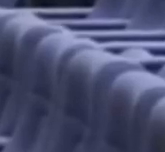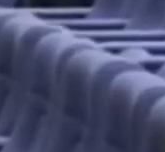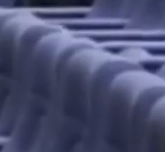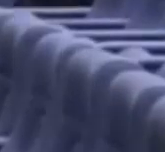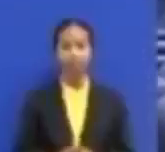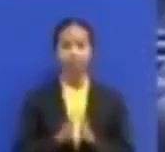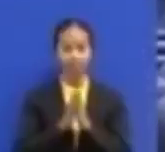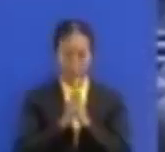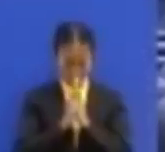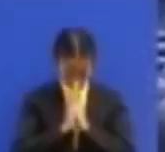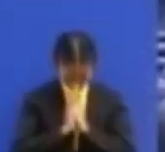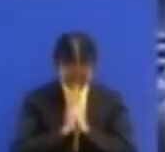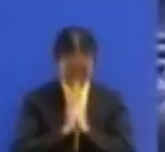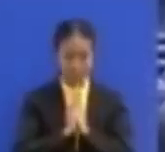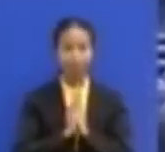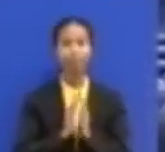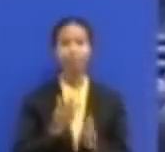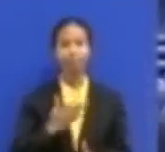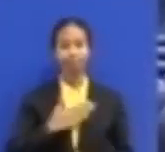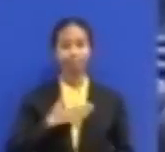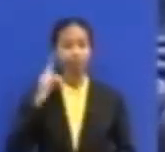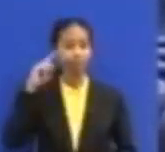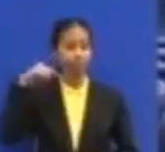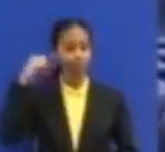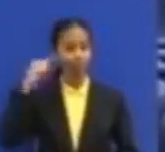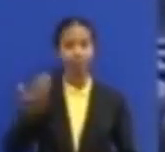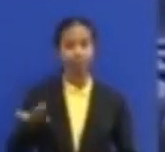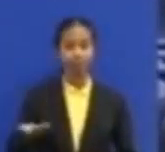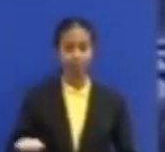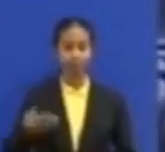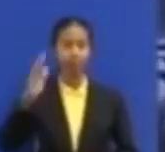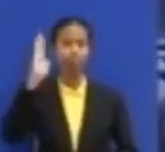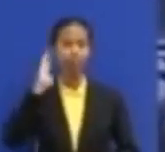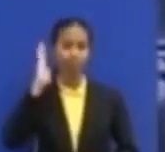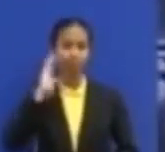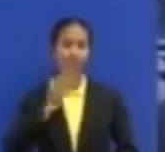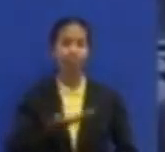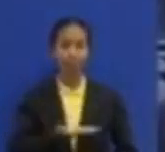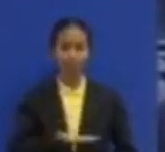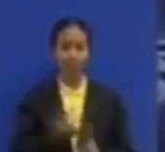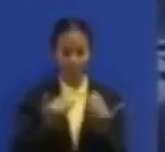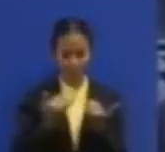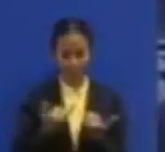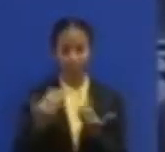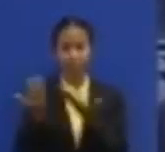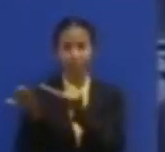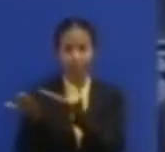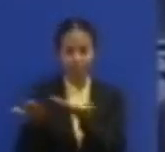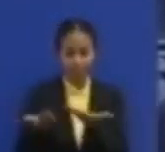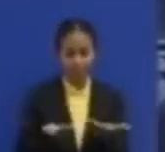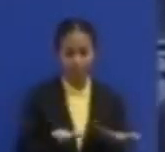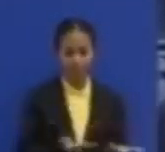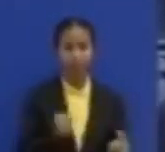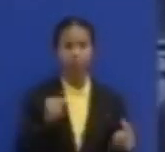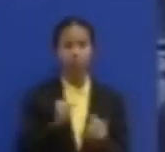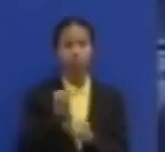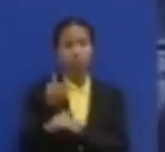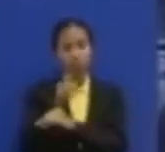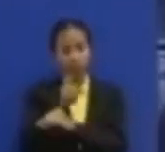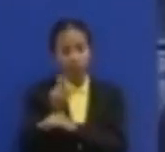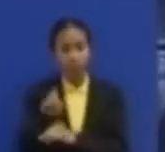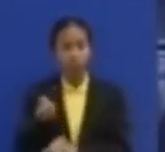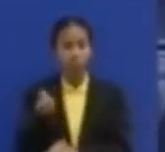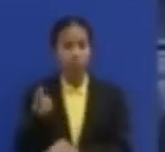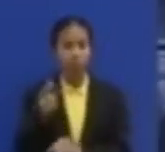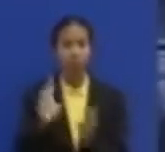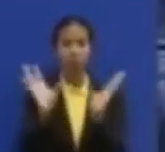สวัสดีค่ะดิฉันอัญชิตาบุญพรวงศ์ค่ะ สวัสดีครับผมเกรียงไกรหอมจันเทศครับ ขอต้อนรับคุณผู้ชมคุณผู้ฟังเข้าสู่การถ่ายทอดสดการประชุมสภา